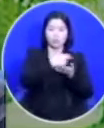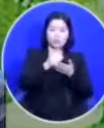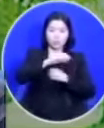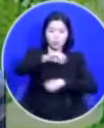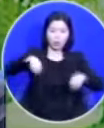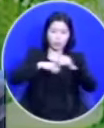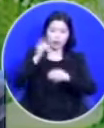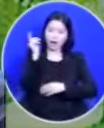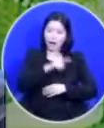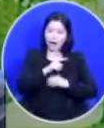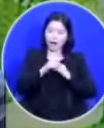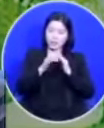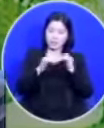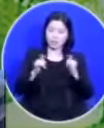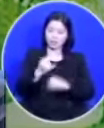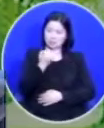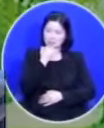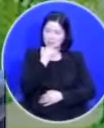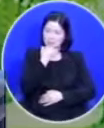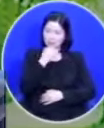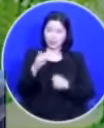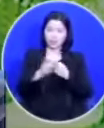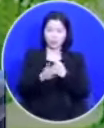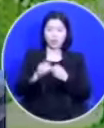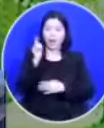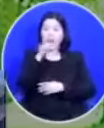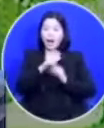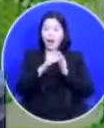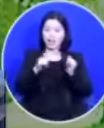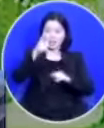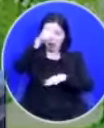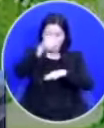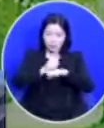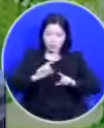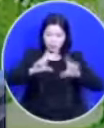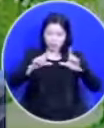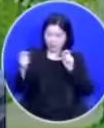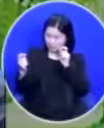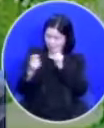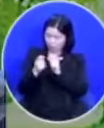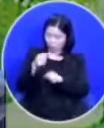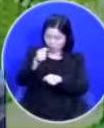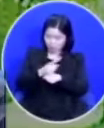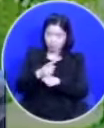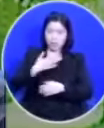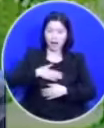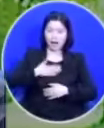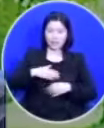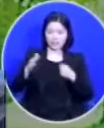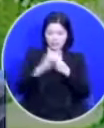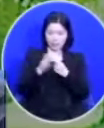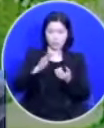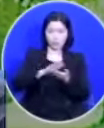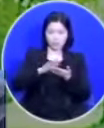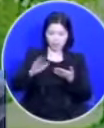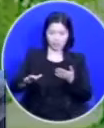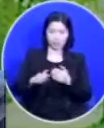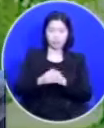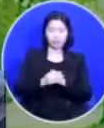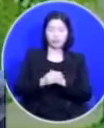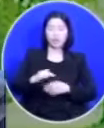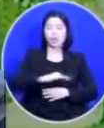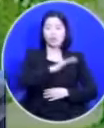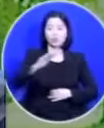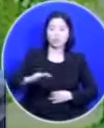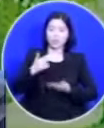악인을 b 웃으실 것이니 악인의 끈 날이 다가 옴을 이미 아시기 때문이다 우리가